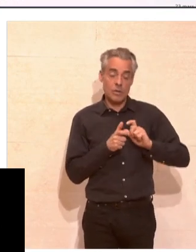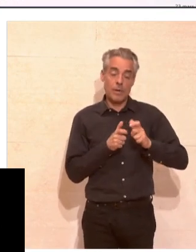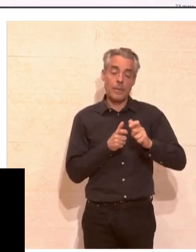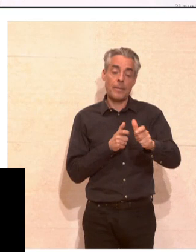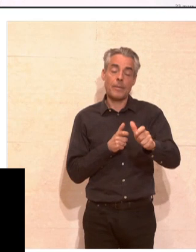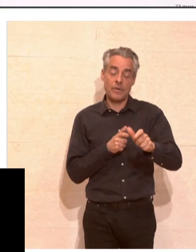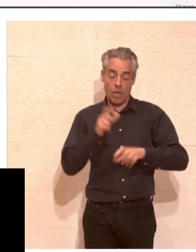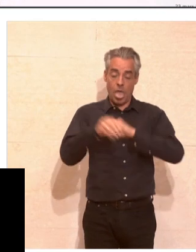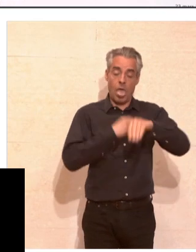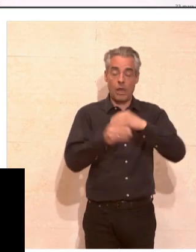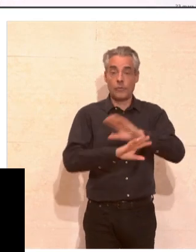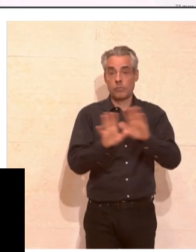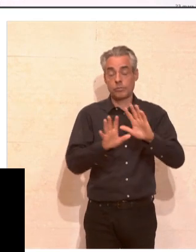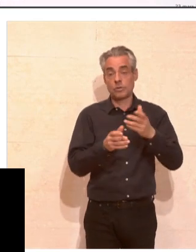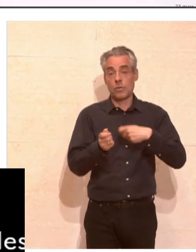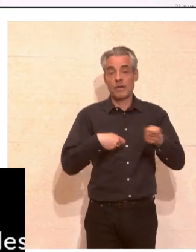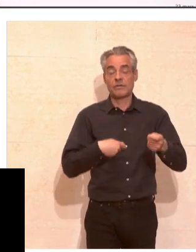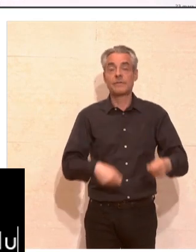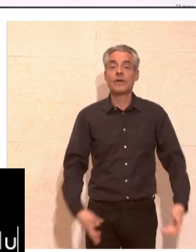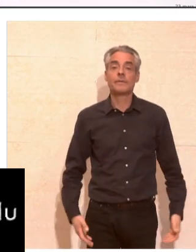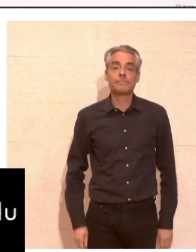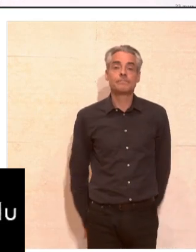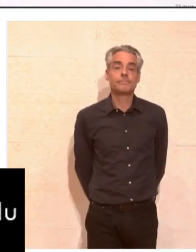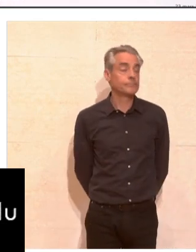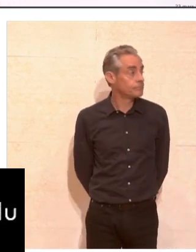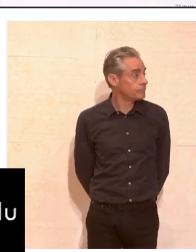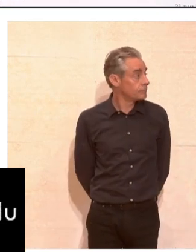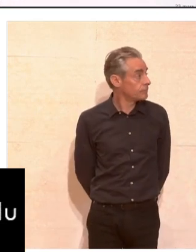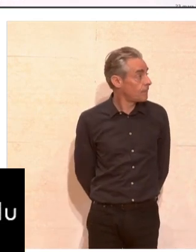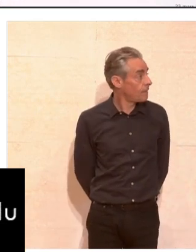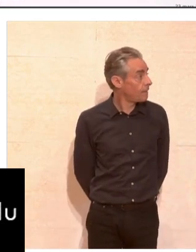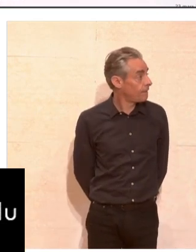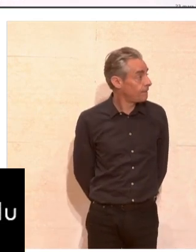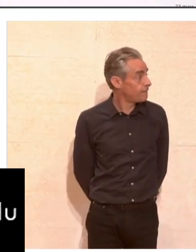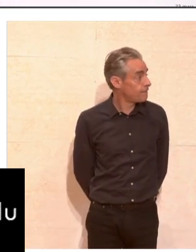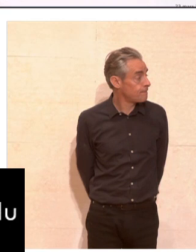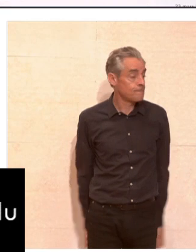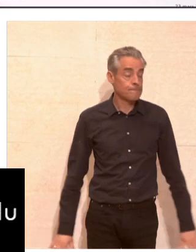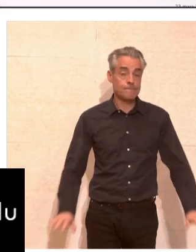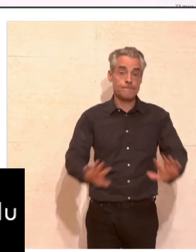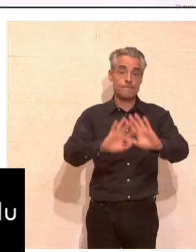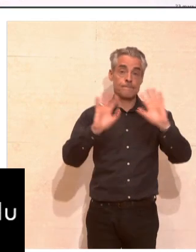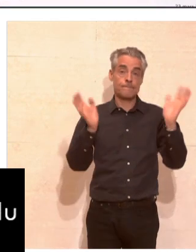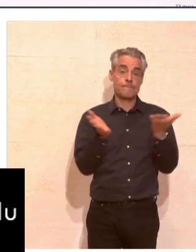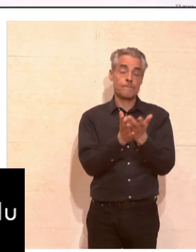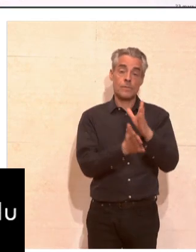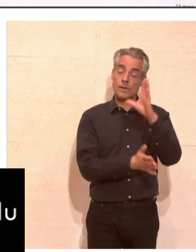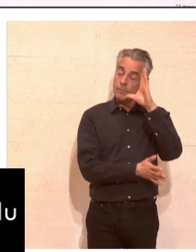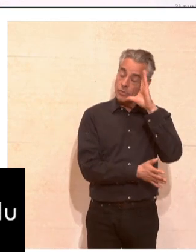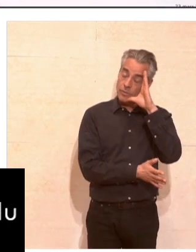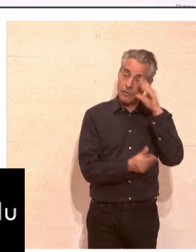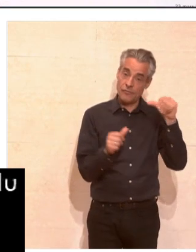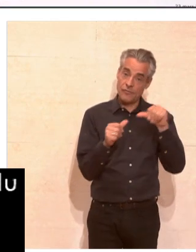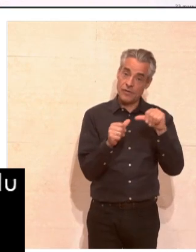et il ne faut pas qu'ils soient mélangés globalement. Voilà, donc globalement ce qui se passe dans le sommeil, c'est que vous